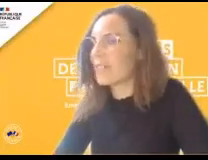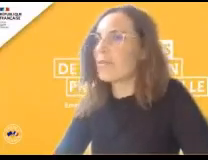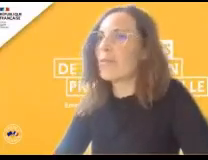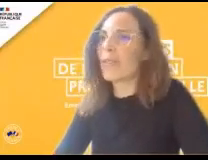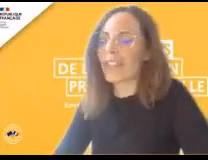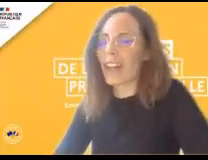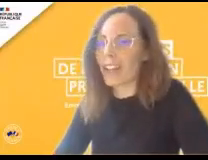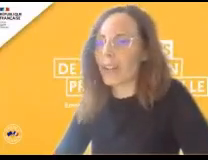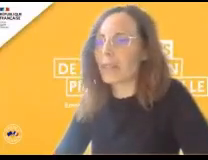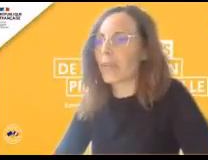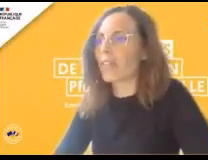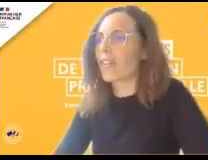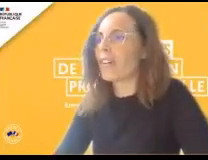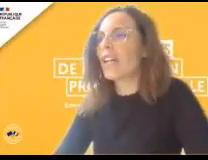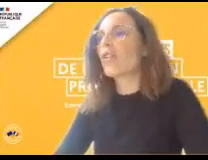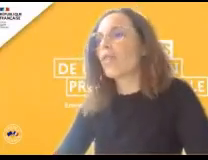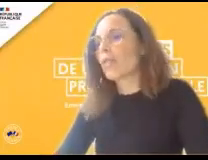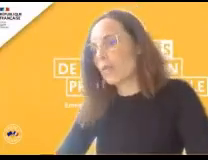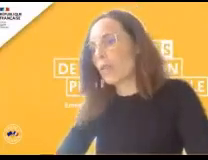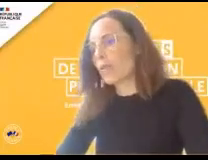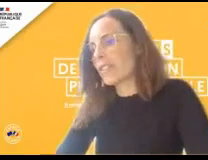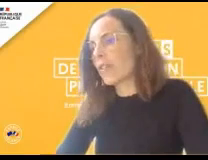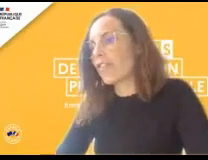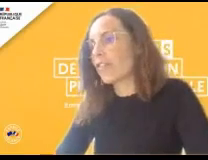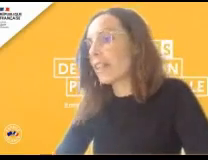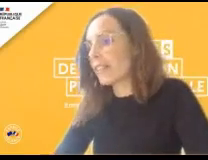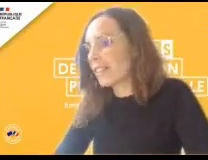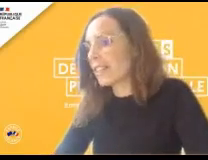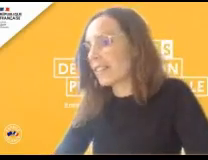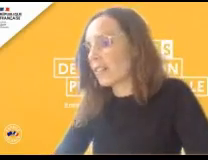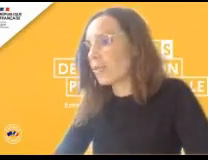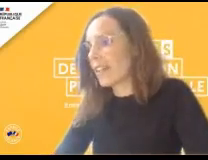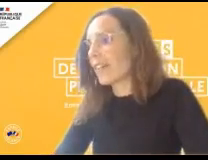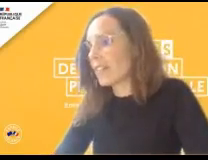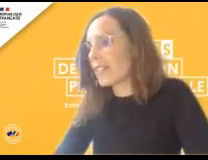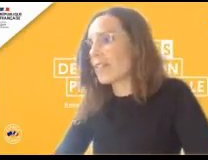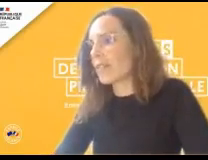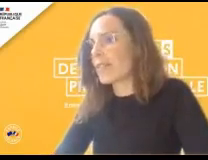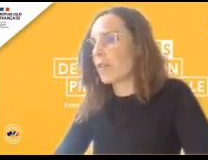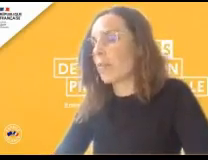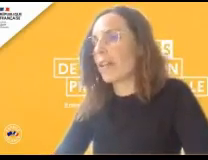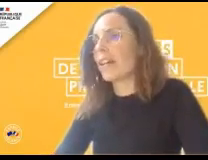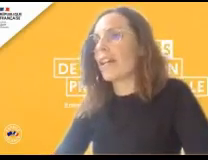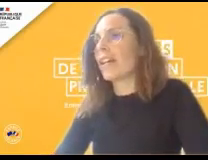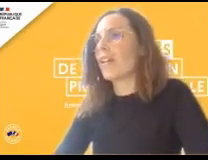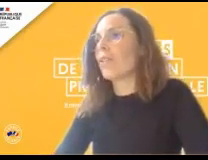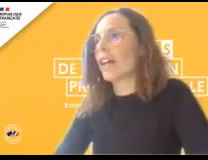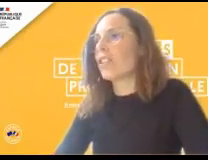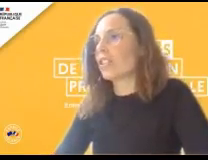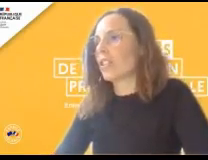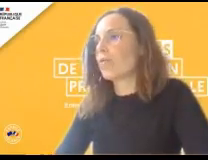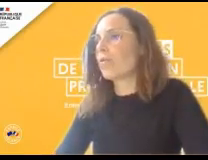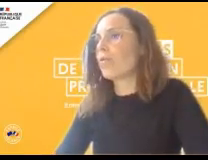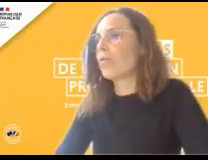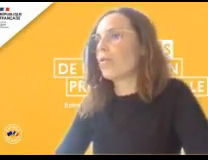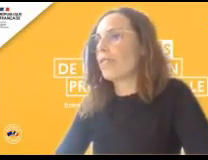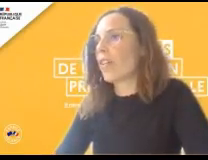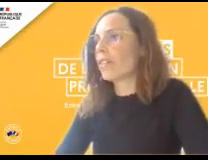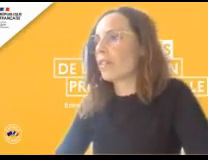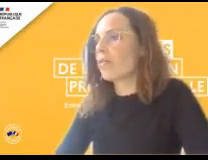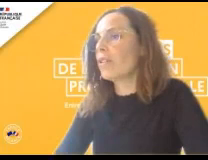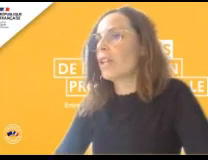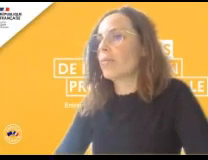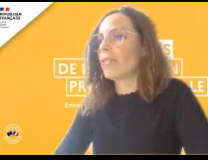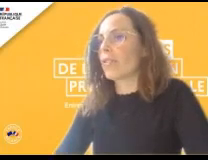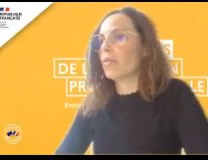salarié ou travailleur indépendant, que votre demande aussi relève bien du service CEP et le cas échéant, du coup, de vous donner